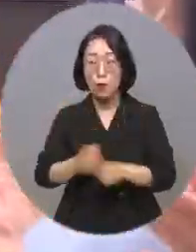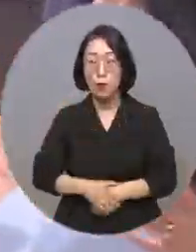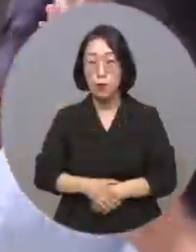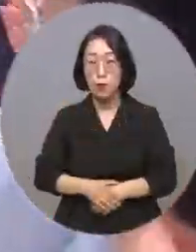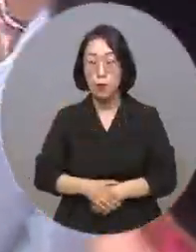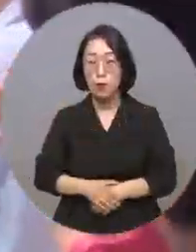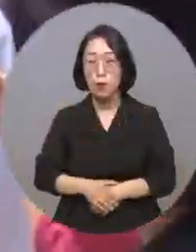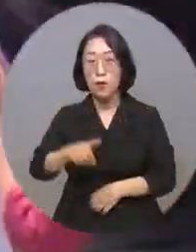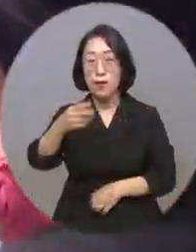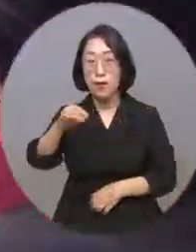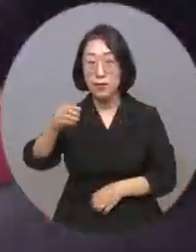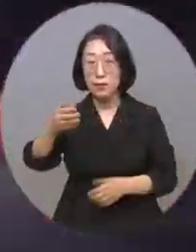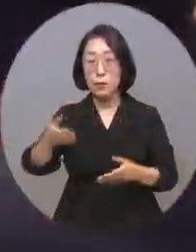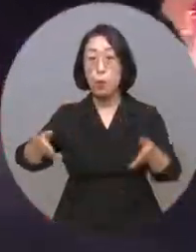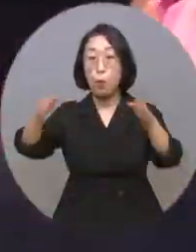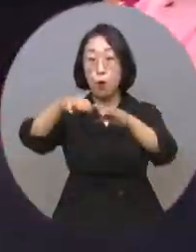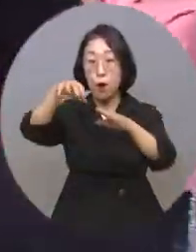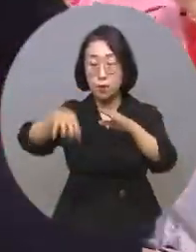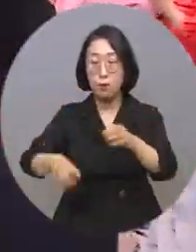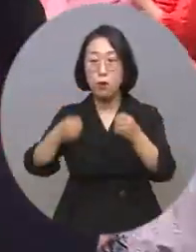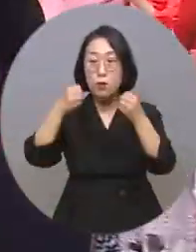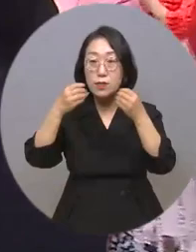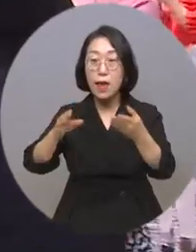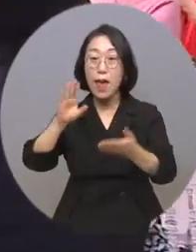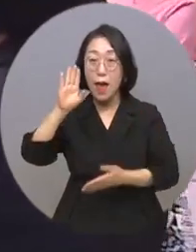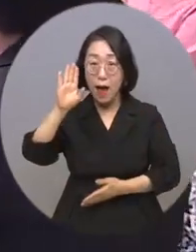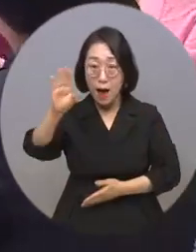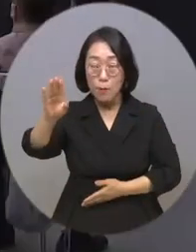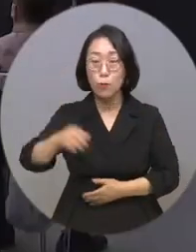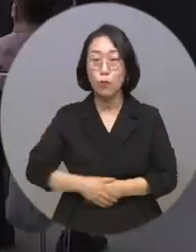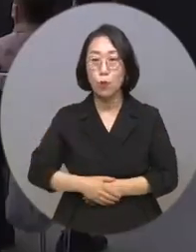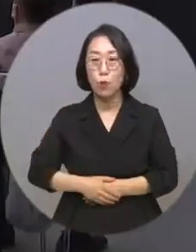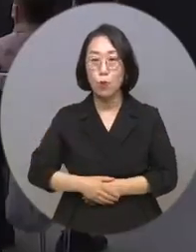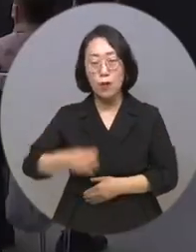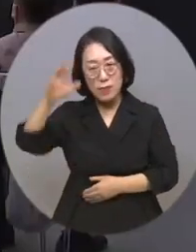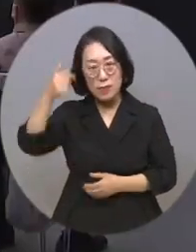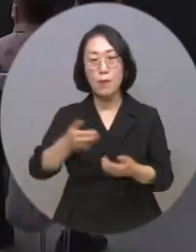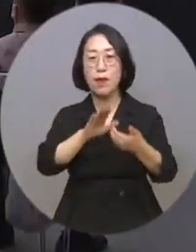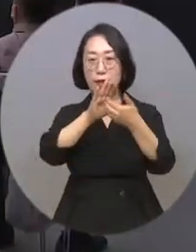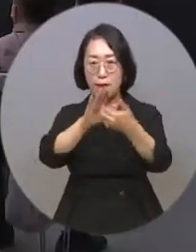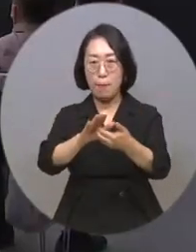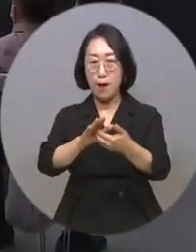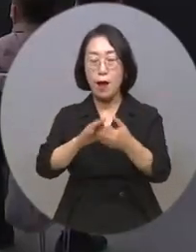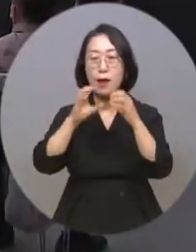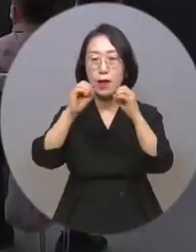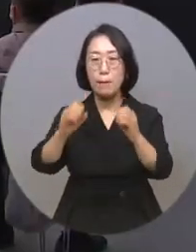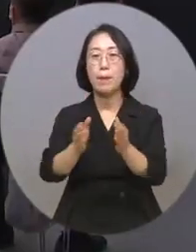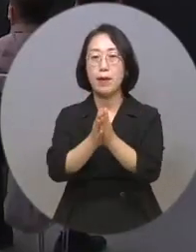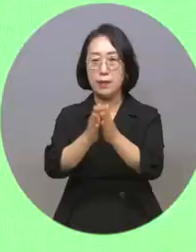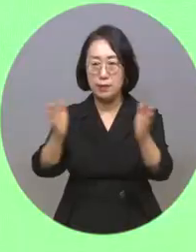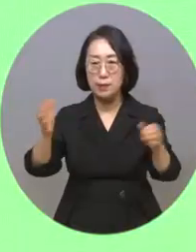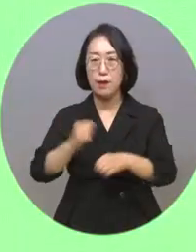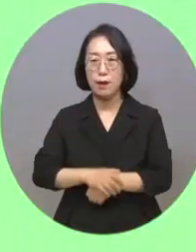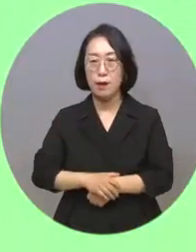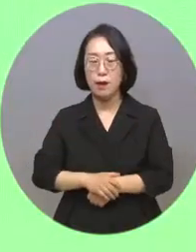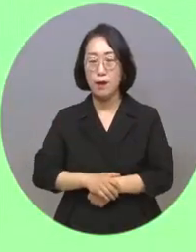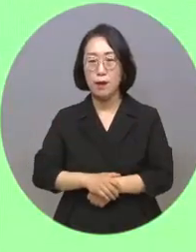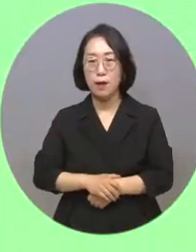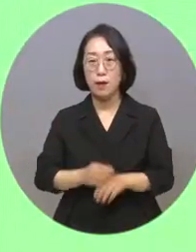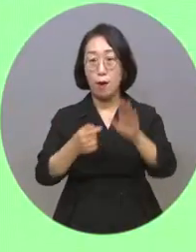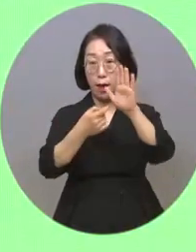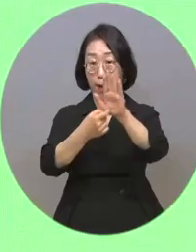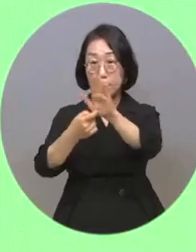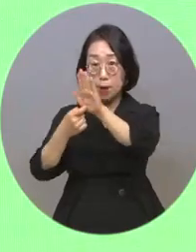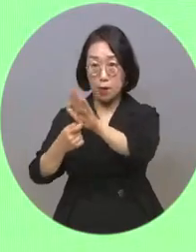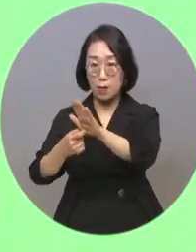센터 글래스홀에서 새 시대 치매 예방 국민 캠페인 출범식을 열었습니다. 이번 캠페인은 치매에